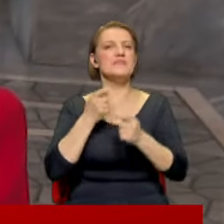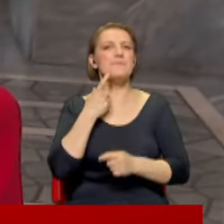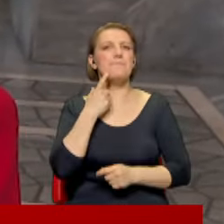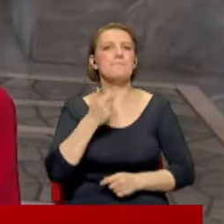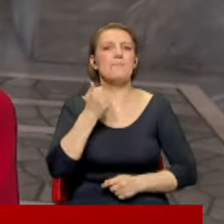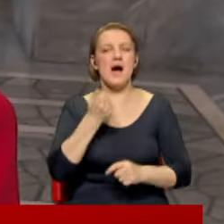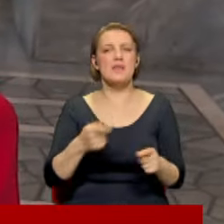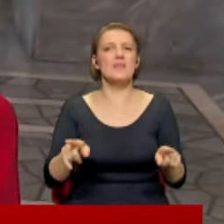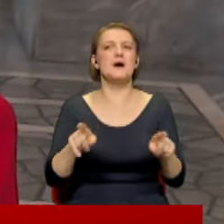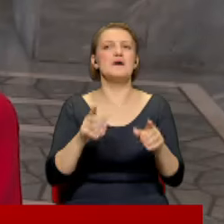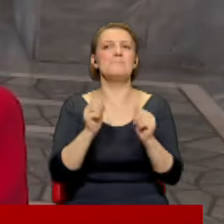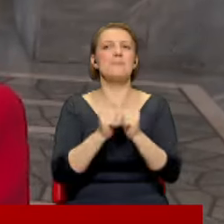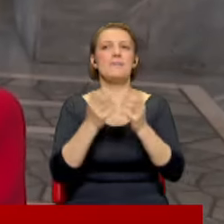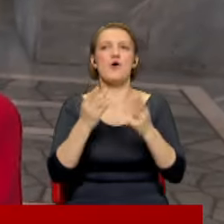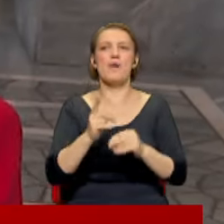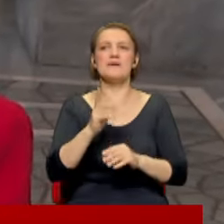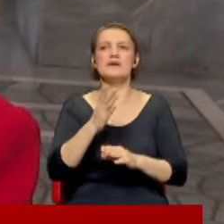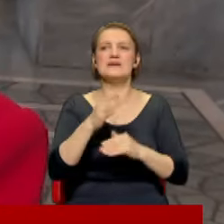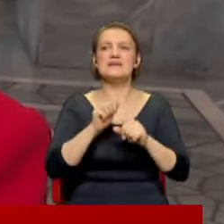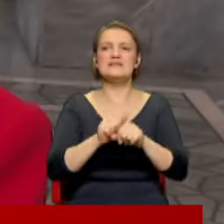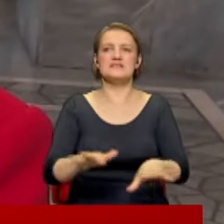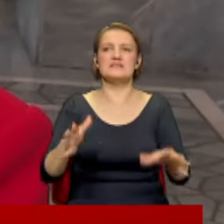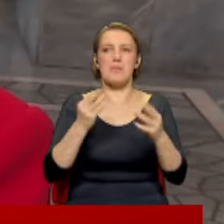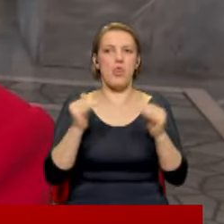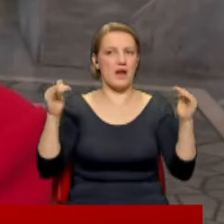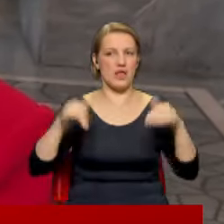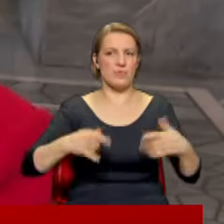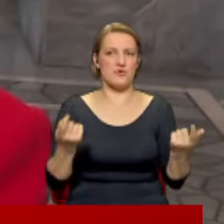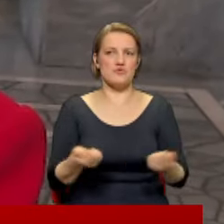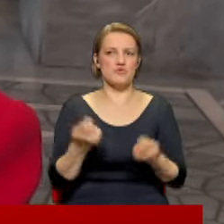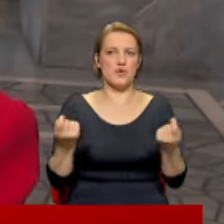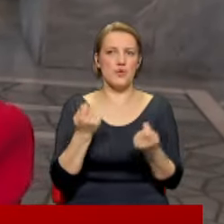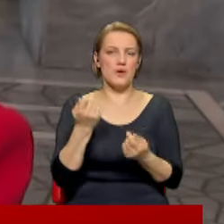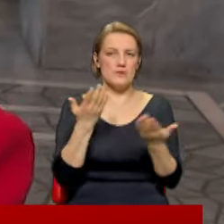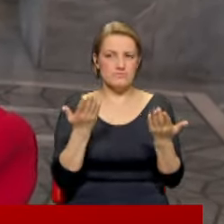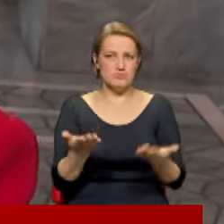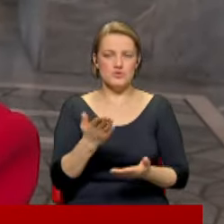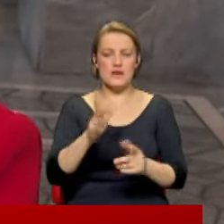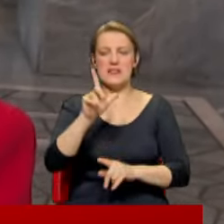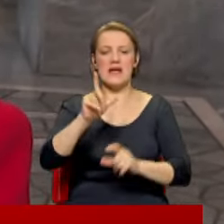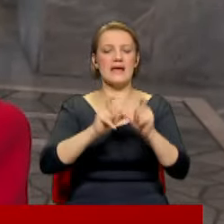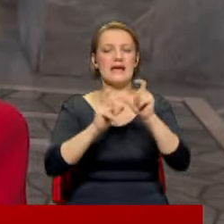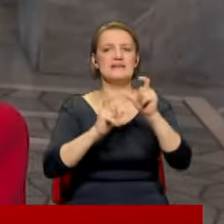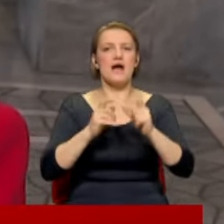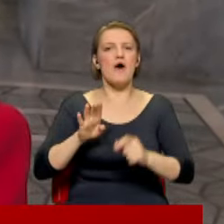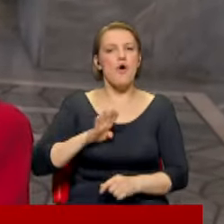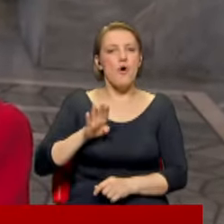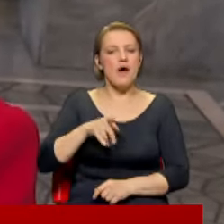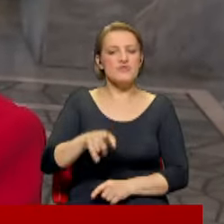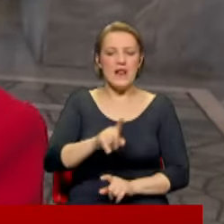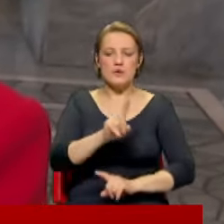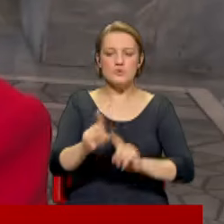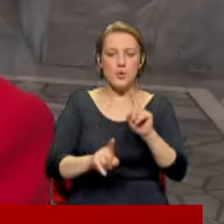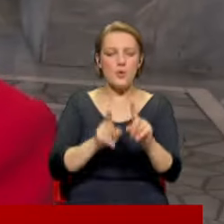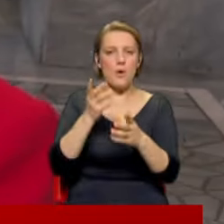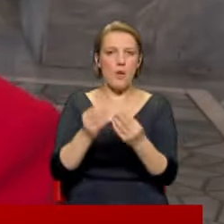Bakanlığımızla özdeşleşen bir yapıda bir sistem olarak getirmeye çalışıyorlar ve üstelik bunu da LGS'de öğrencilere soru